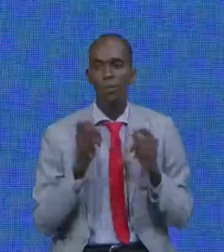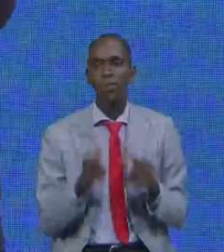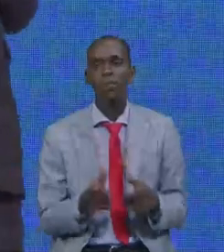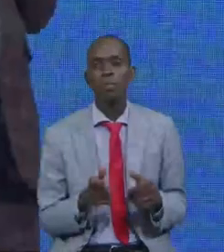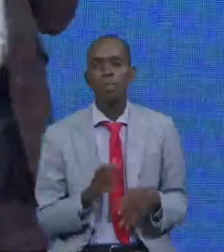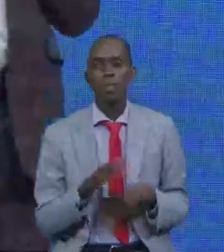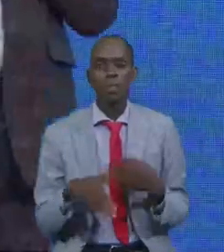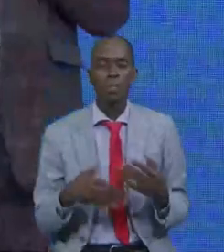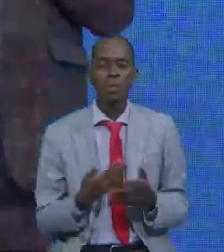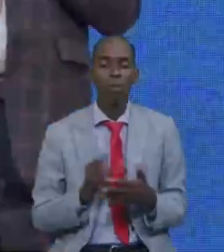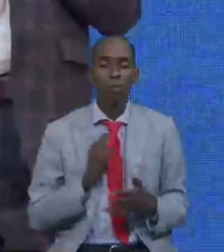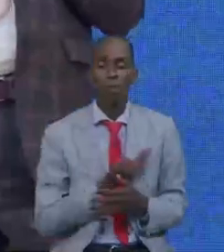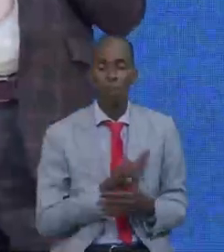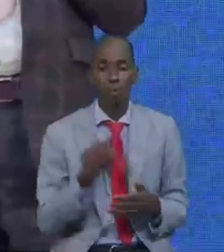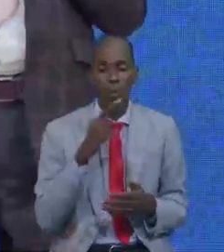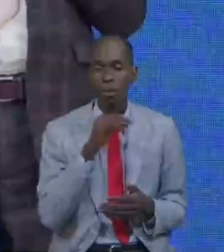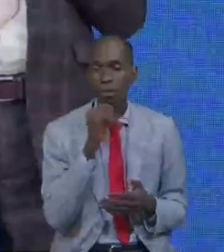Toujours dans l'esprit de prière.